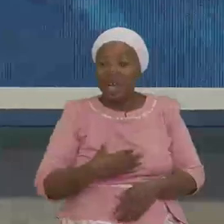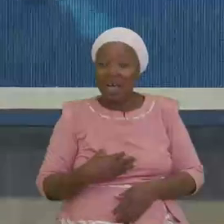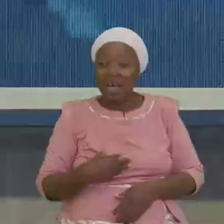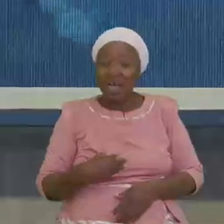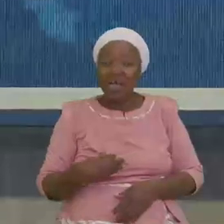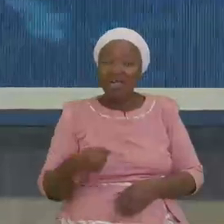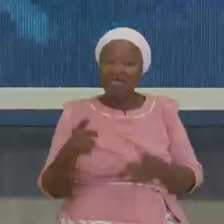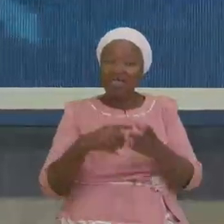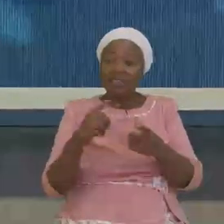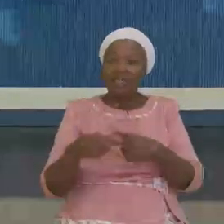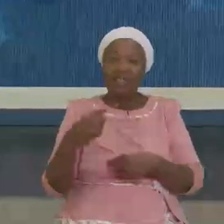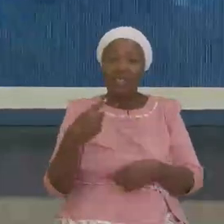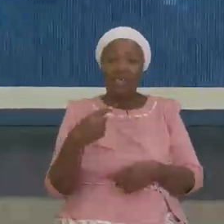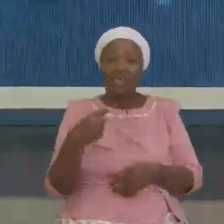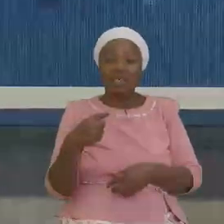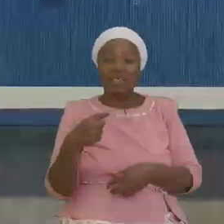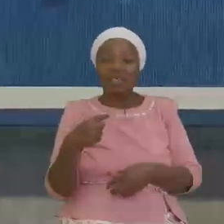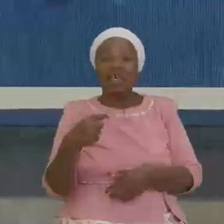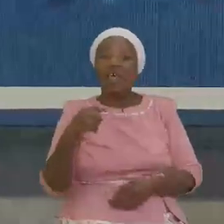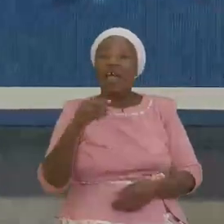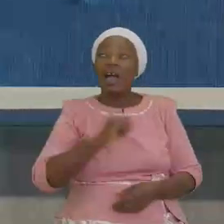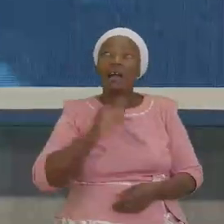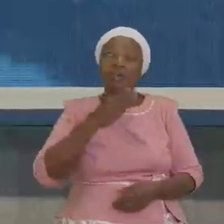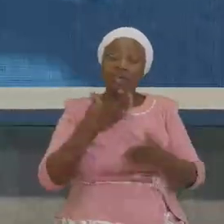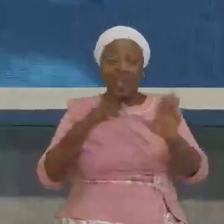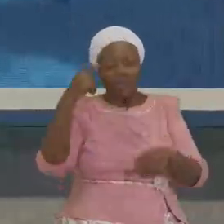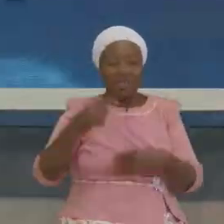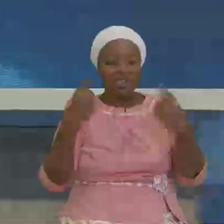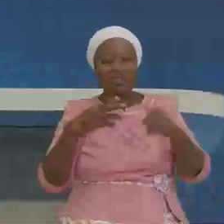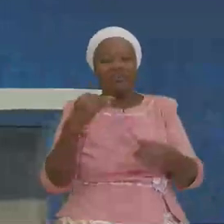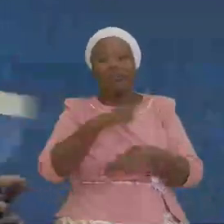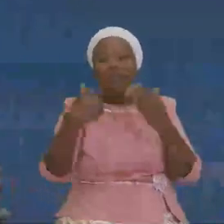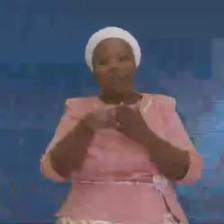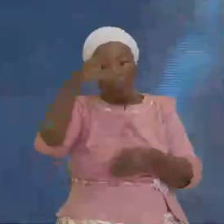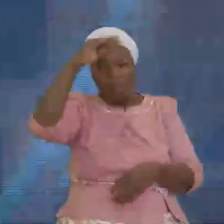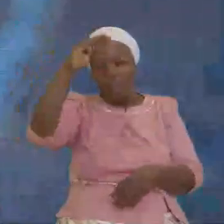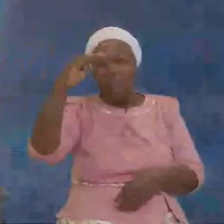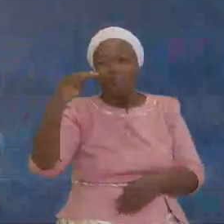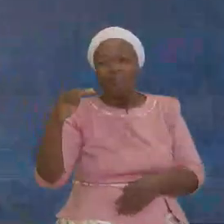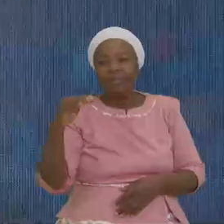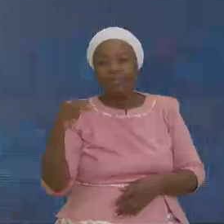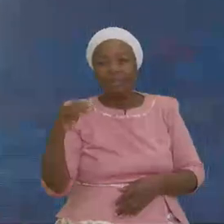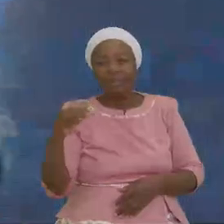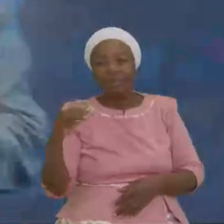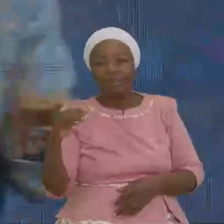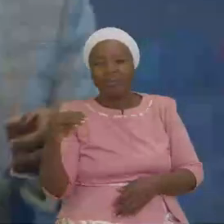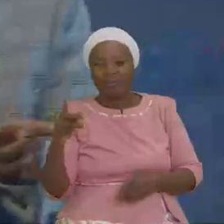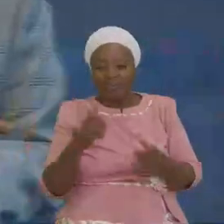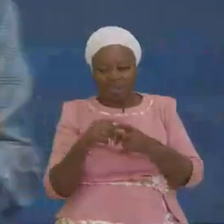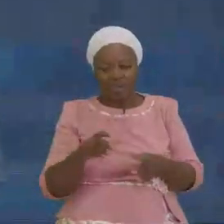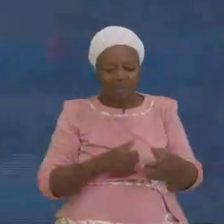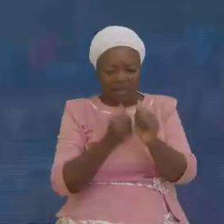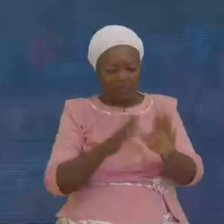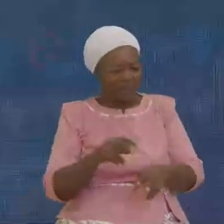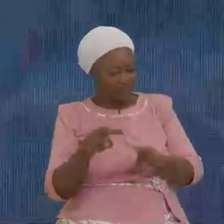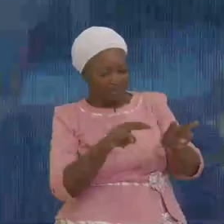Lazare est ressuscité. Lui-même a dit que je mourrai pour les péchés du